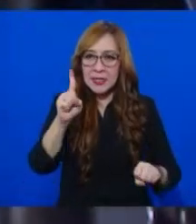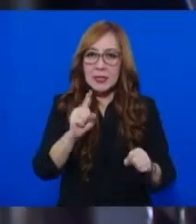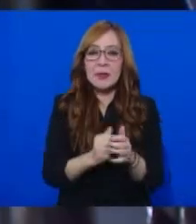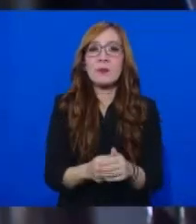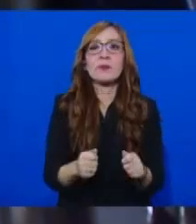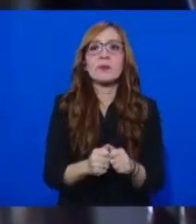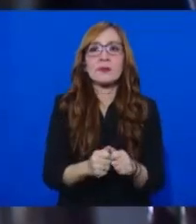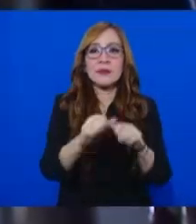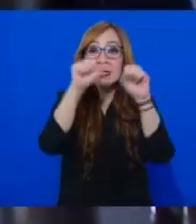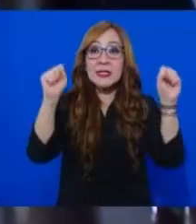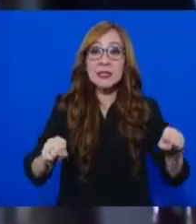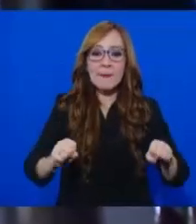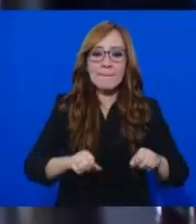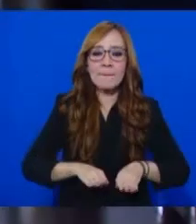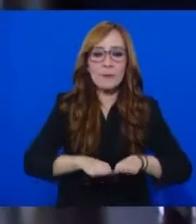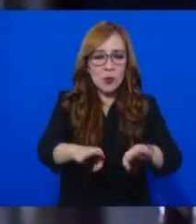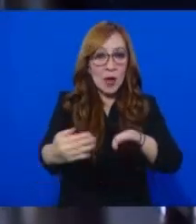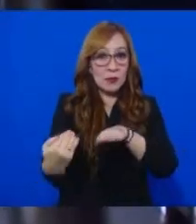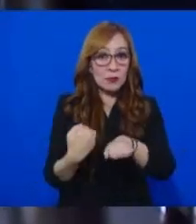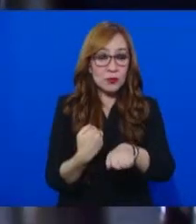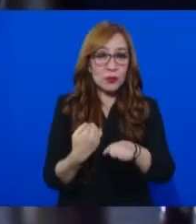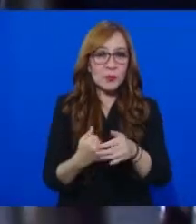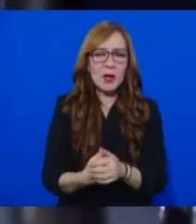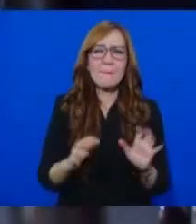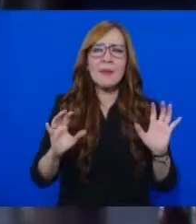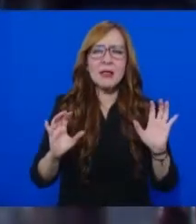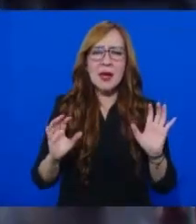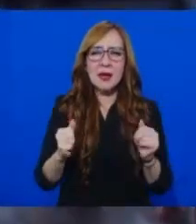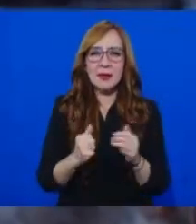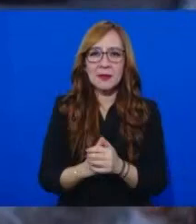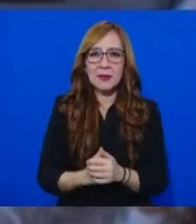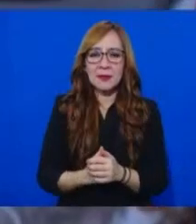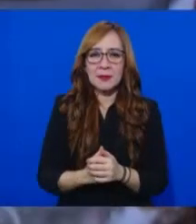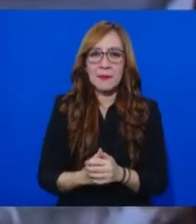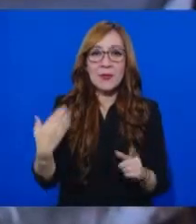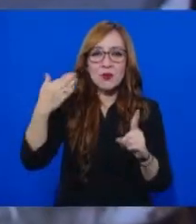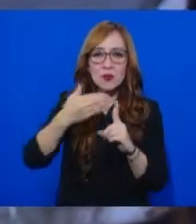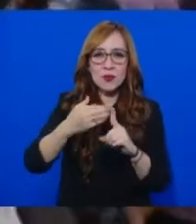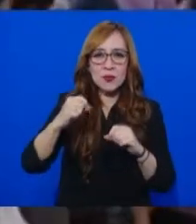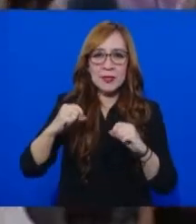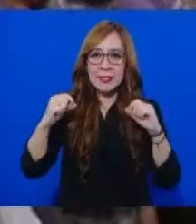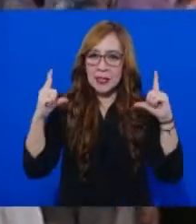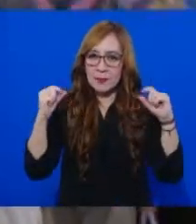24.00, Tol Cipali kembali dipadati kendaraan pemudik dari arah Jakarta menuju Cirebon.